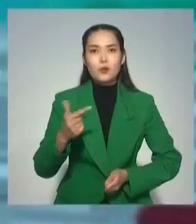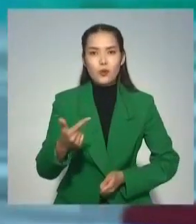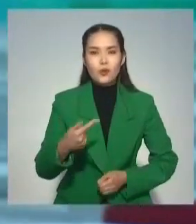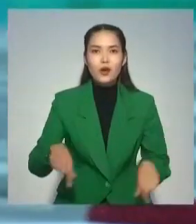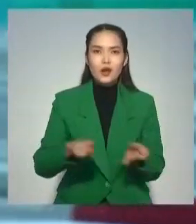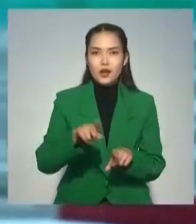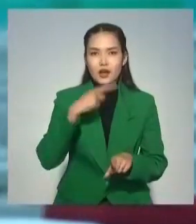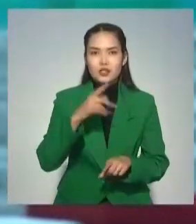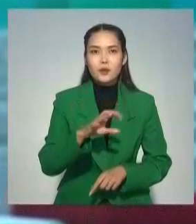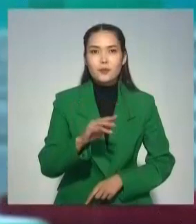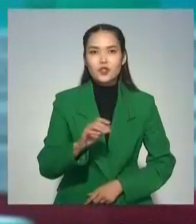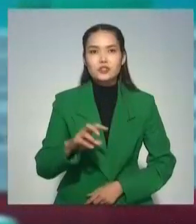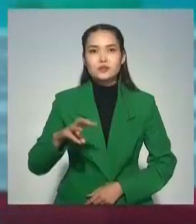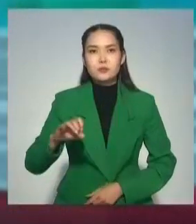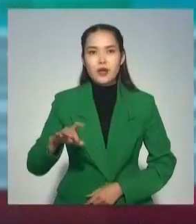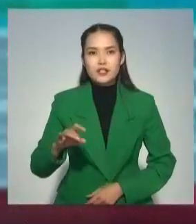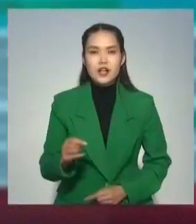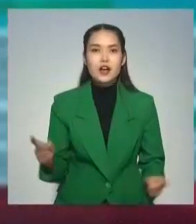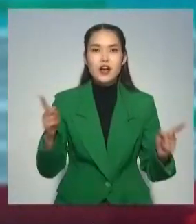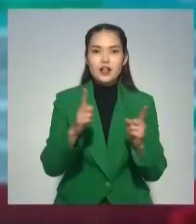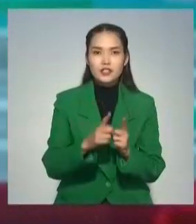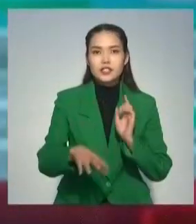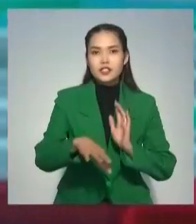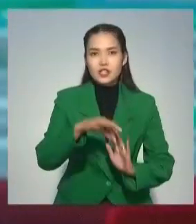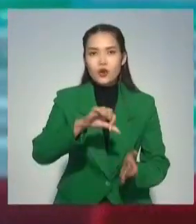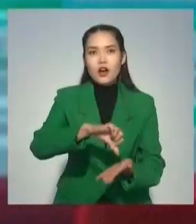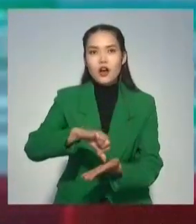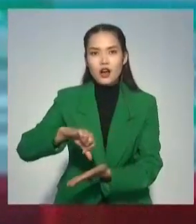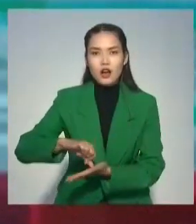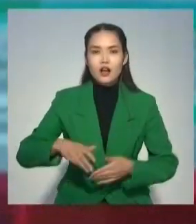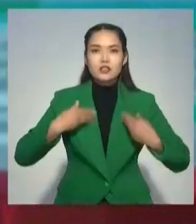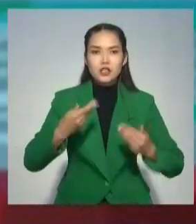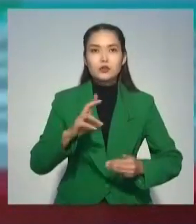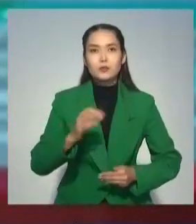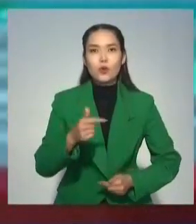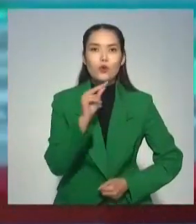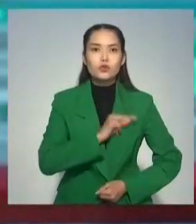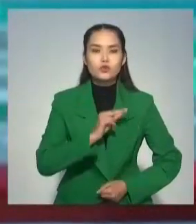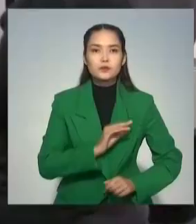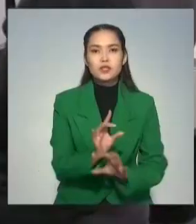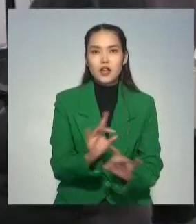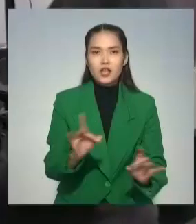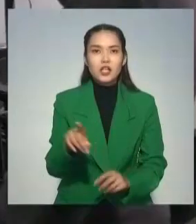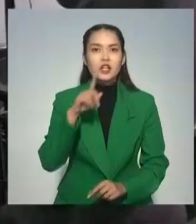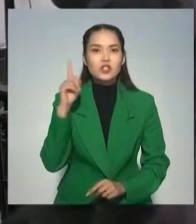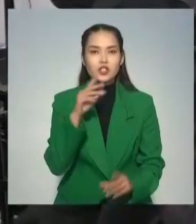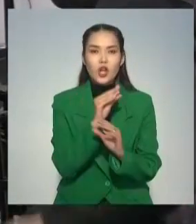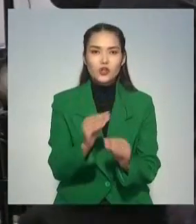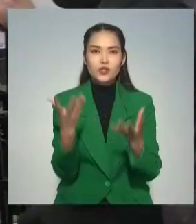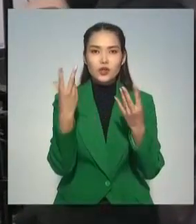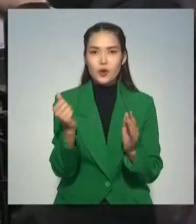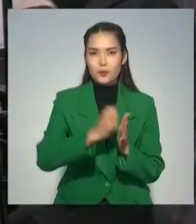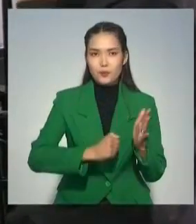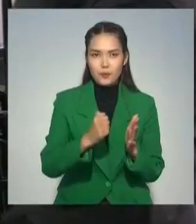Олар мәжіліс және мәслихат депутаттарының кезектен тыс сайлауы қарсаңында аталған блогтың жұмысы туралы айтты. Жастар үнінің мақсаты